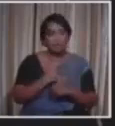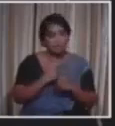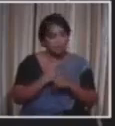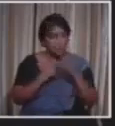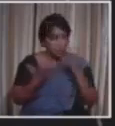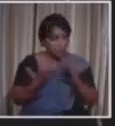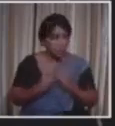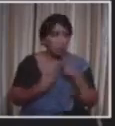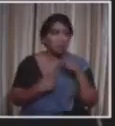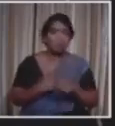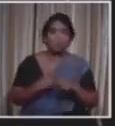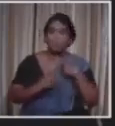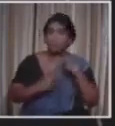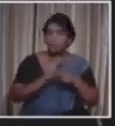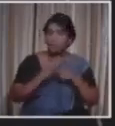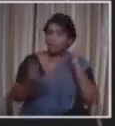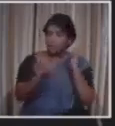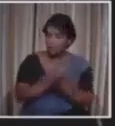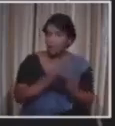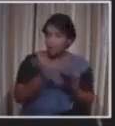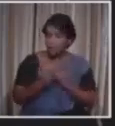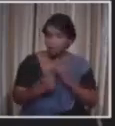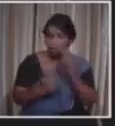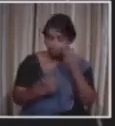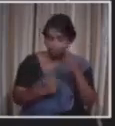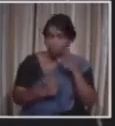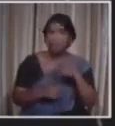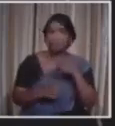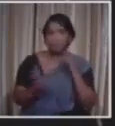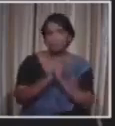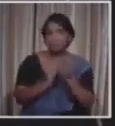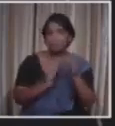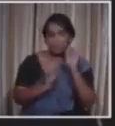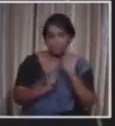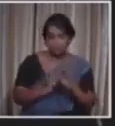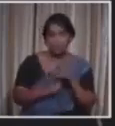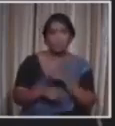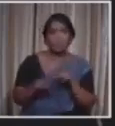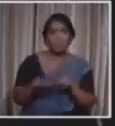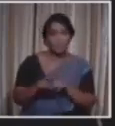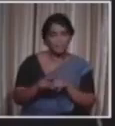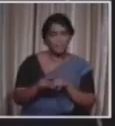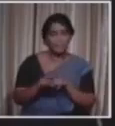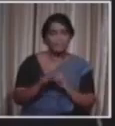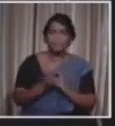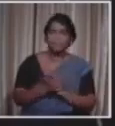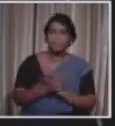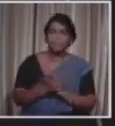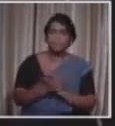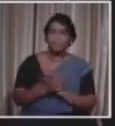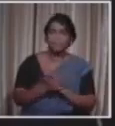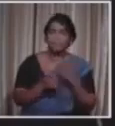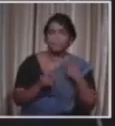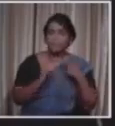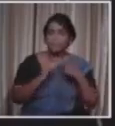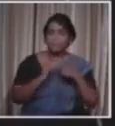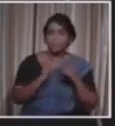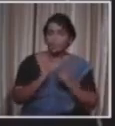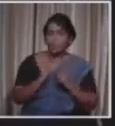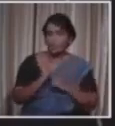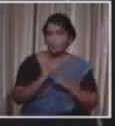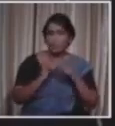मतना मेरटे विनस दकीन का मतना मे टिखर का मतनवा इवगेम मटद यूनियन चोदना